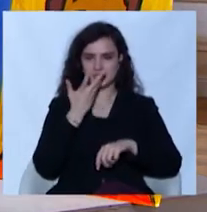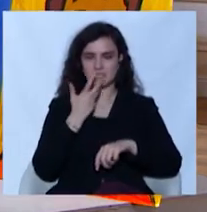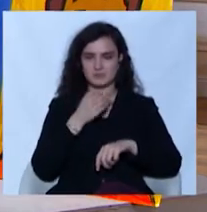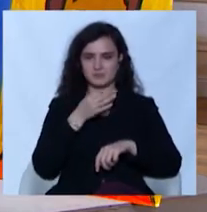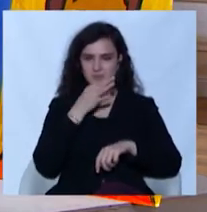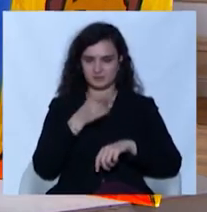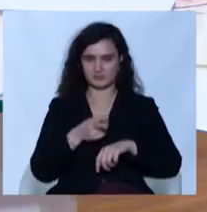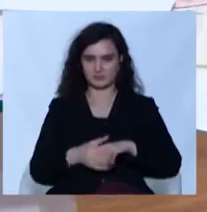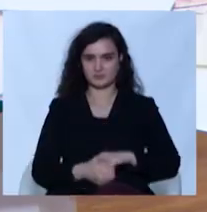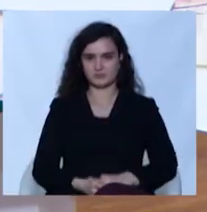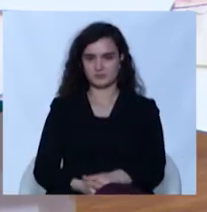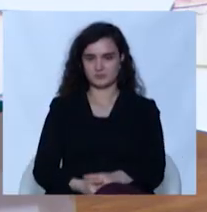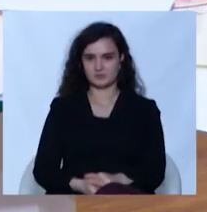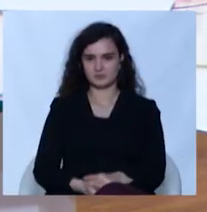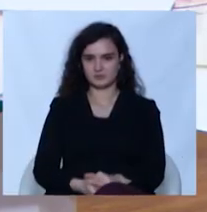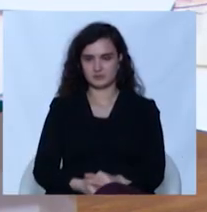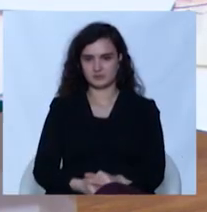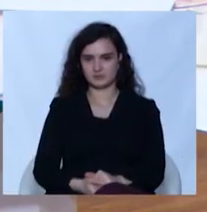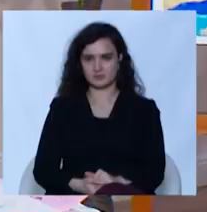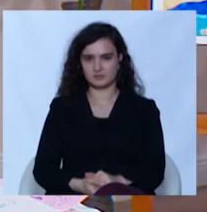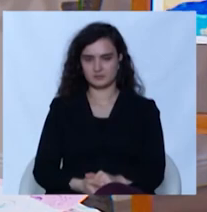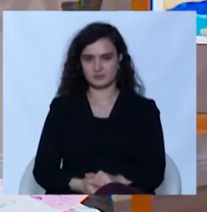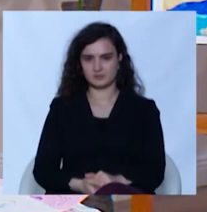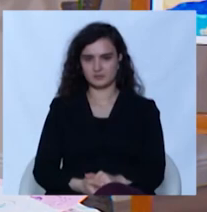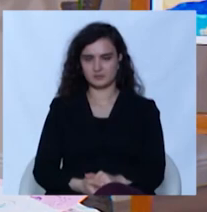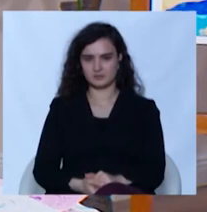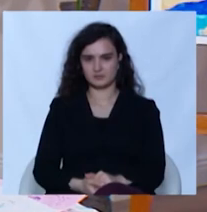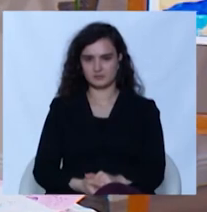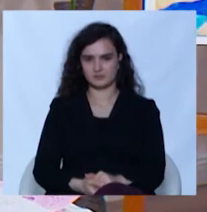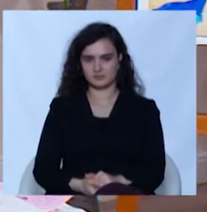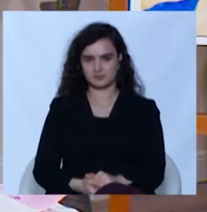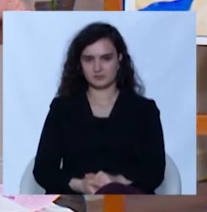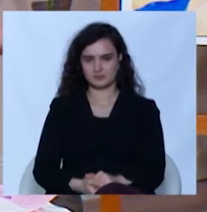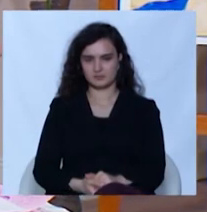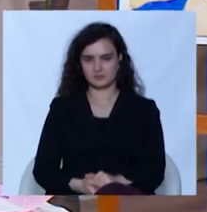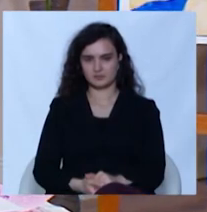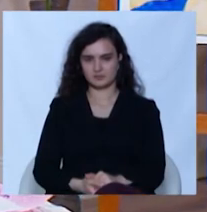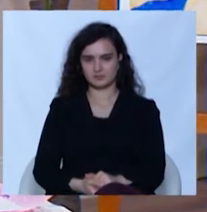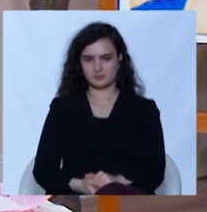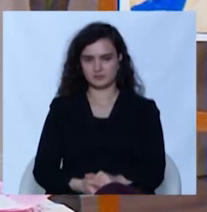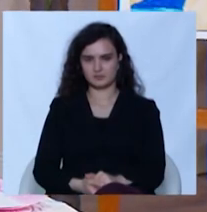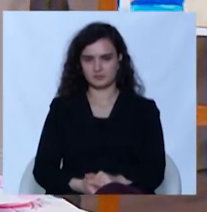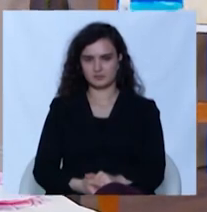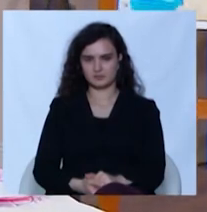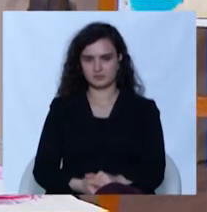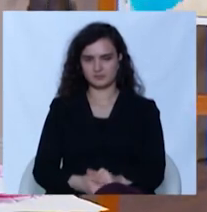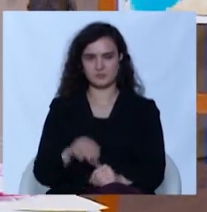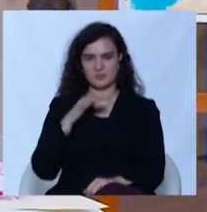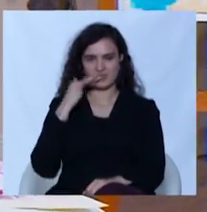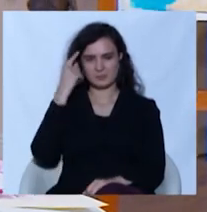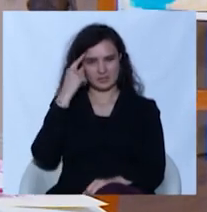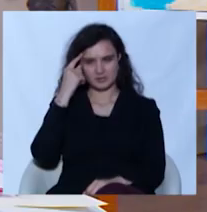ჩავაცვით. მოდი ჩავაცვათ თუ გინდათ. აი ახლა მე ამდენს თუ ვიფიქრებ, არაფერი არ გამოვა.